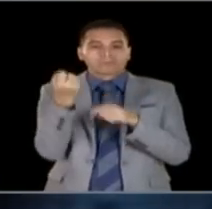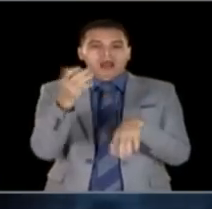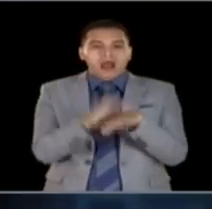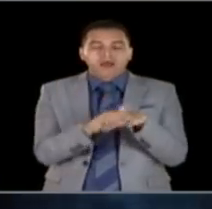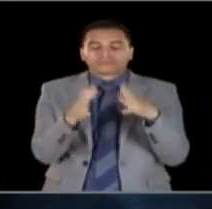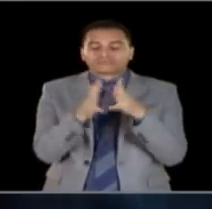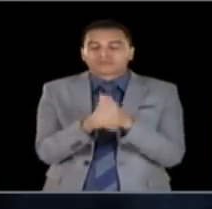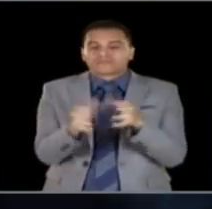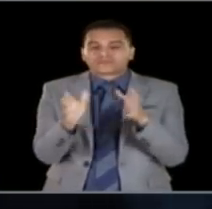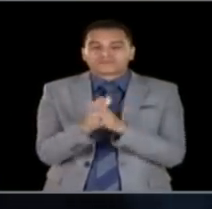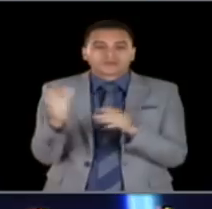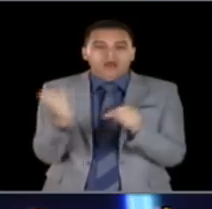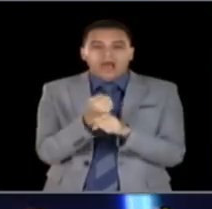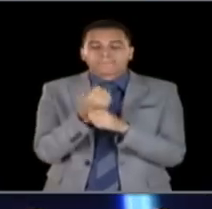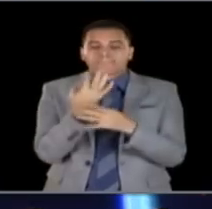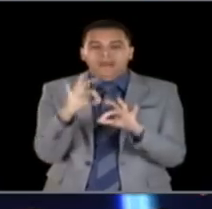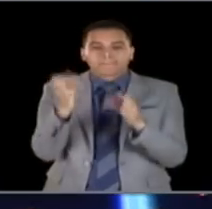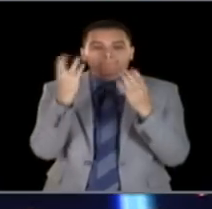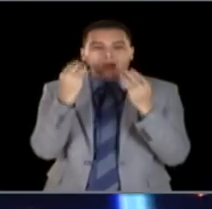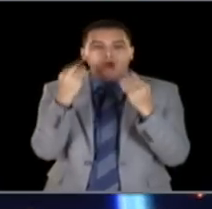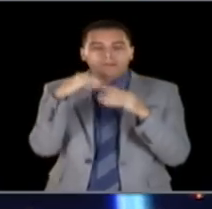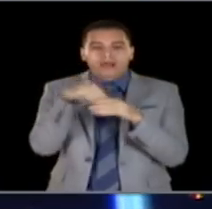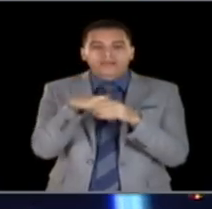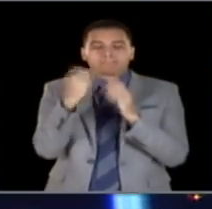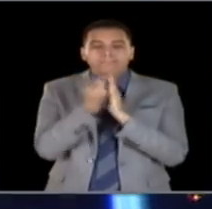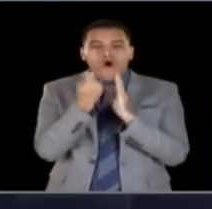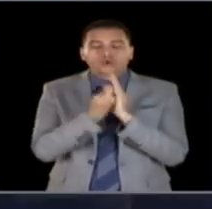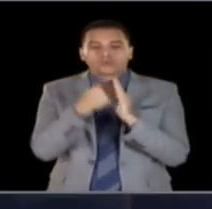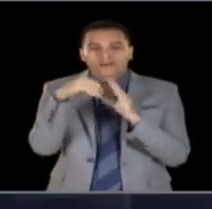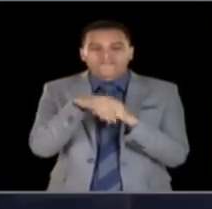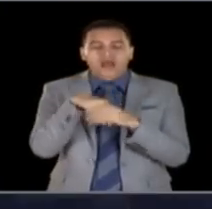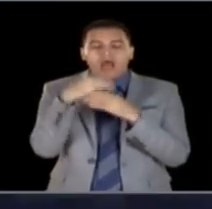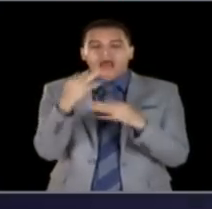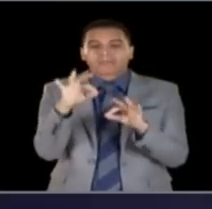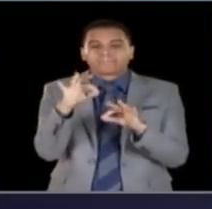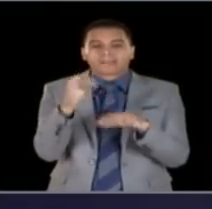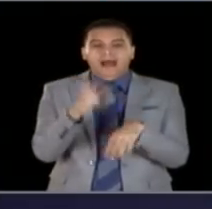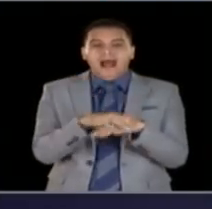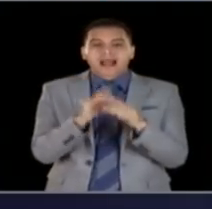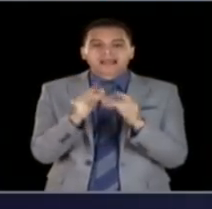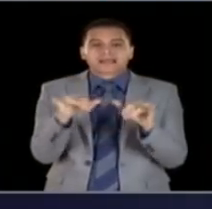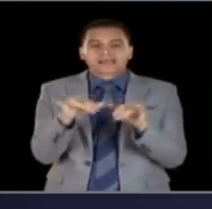تحليل كمية كبيرة جداً من المعلومات اللي مكتوبة على الإنترنت.